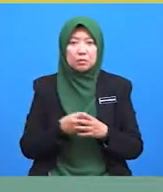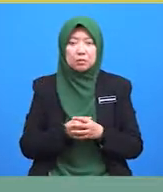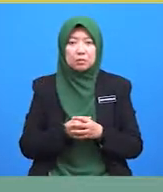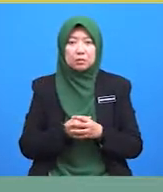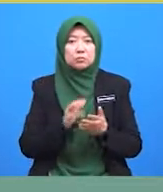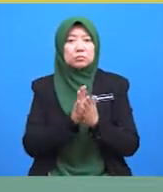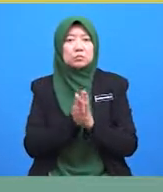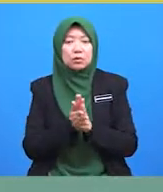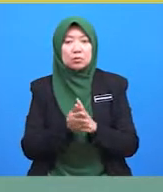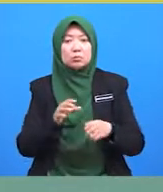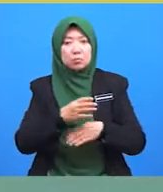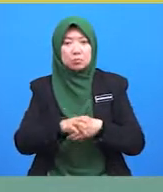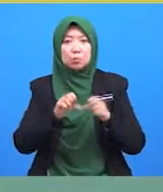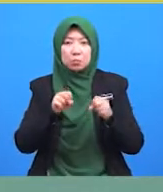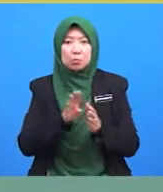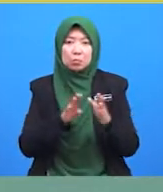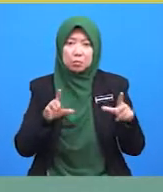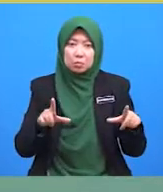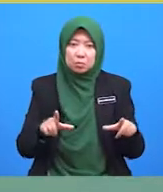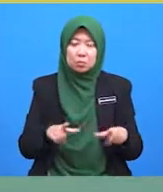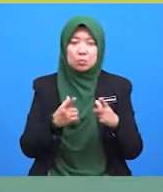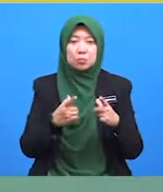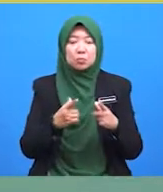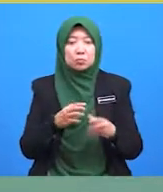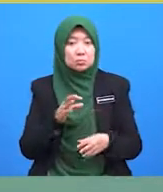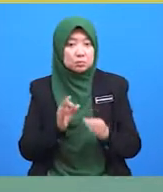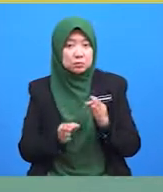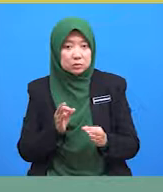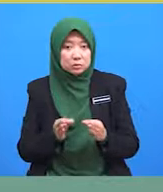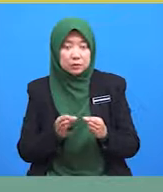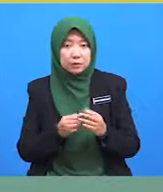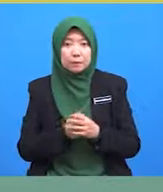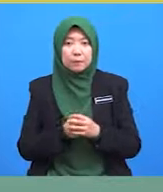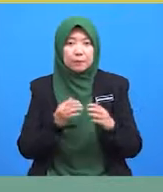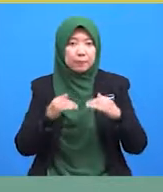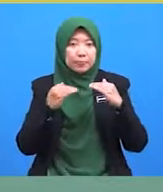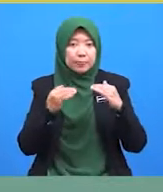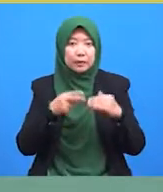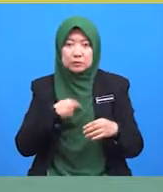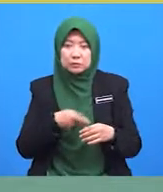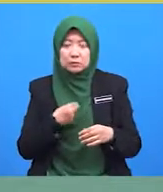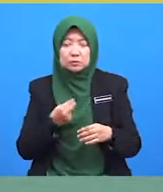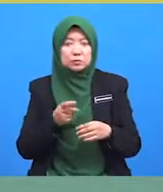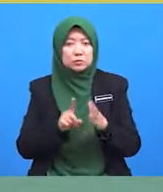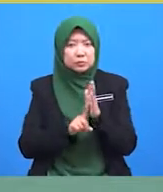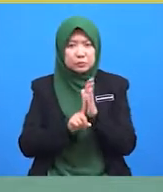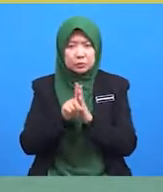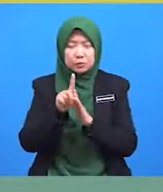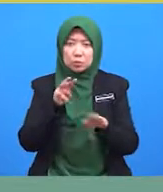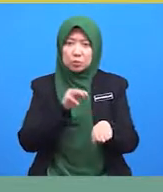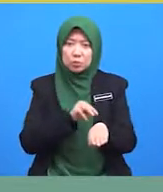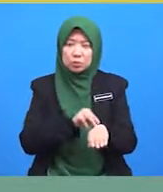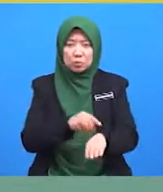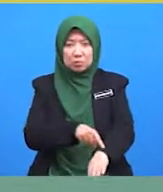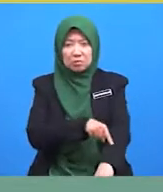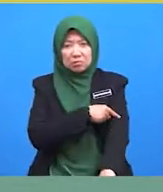maka kelecuhan terma boleh berlaku sekiranya kadar intensiti terlalu tinggi, waktu rawatan